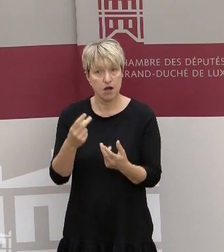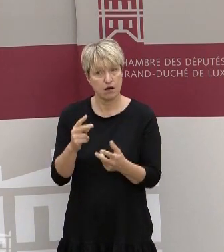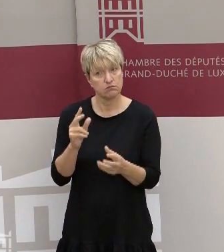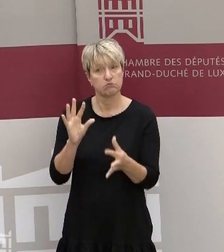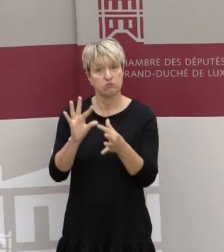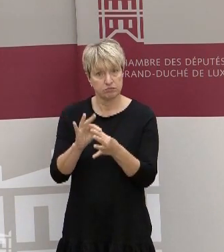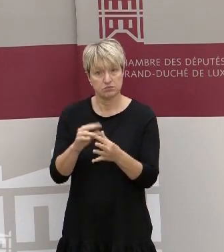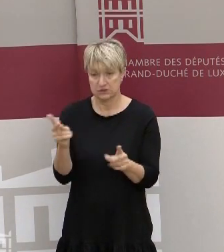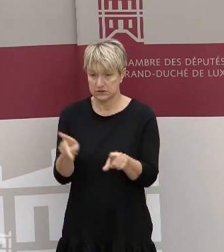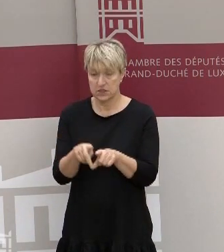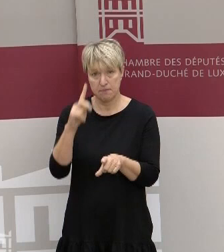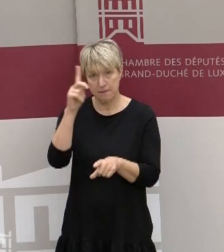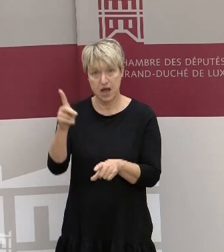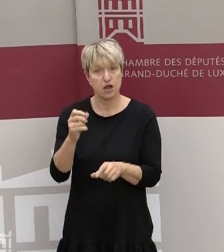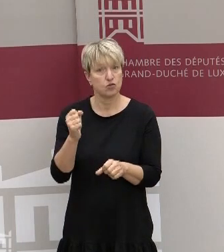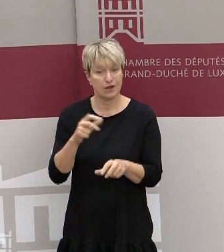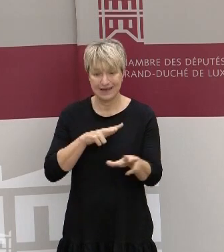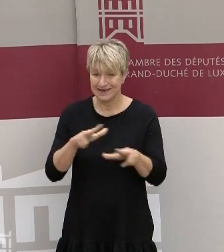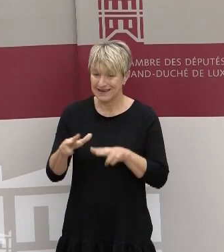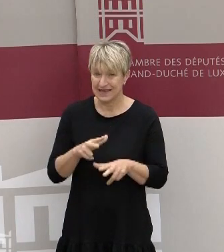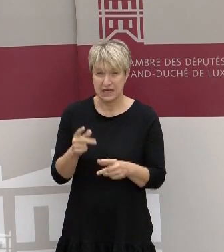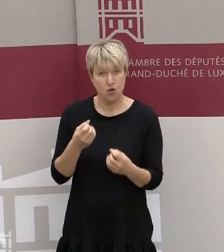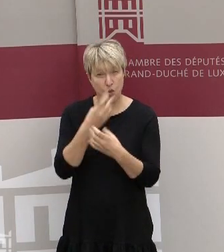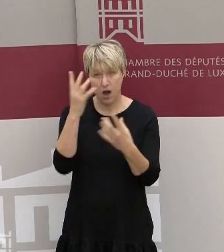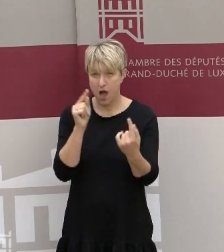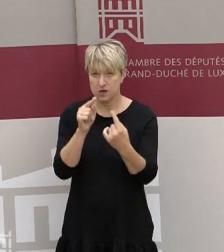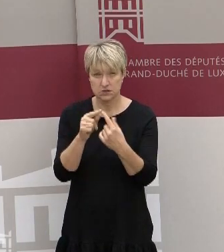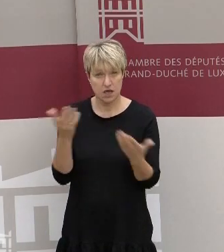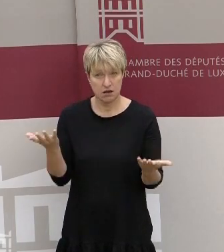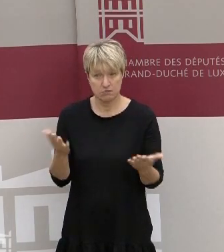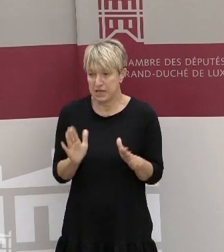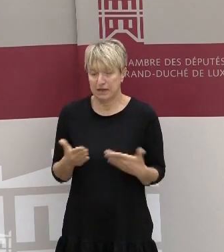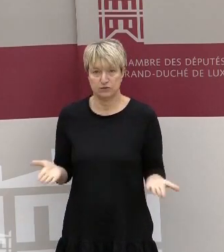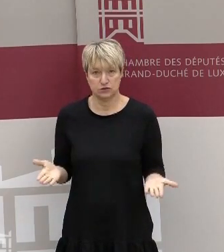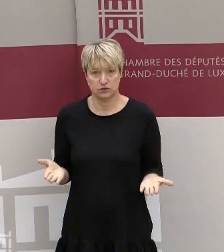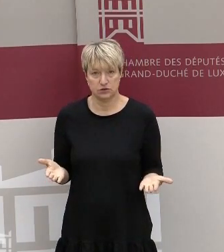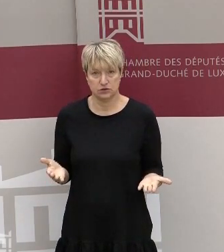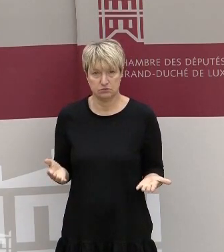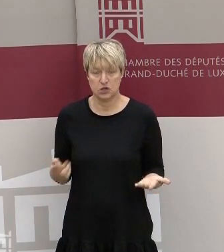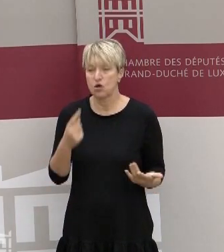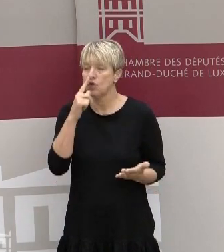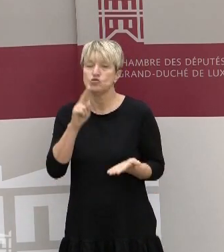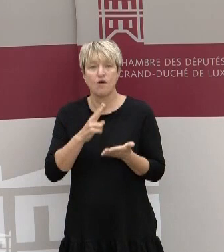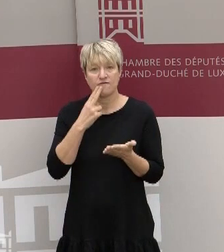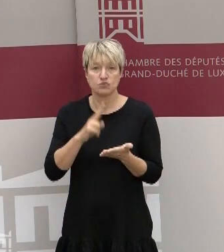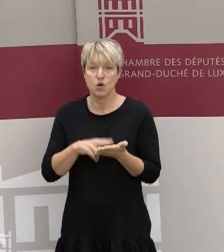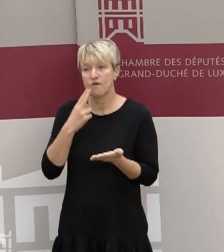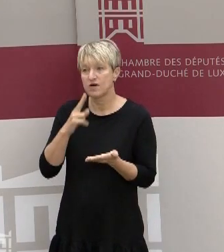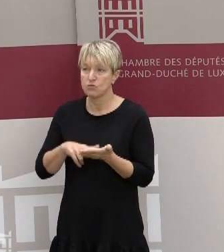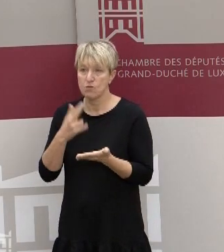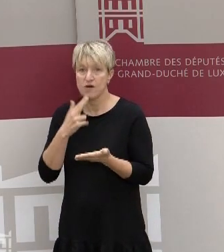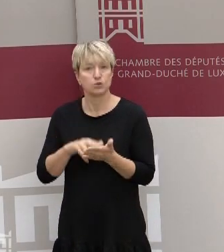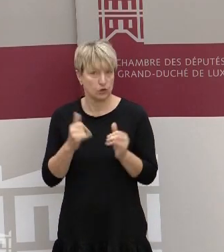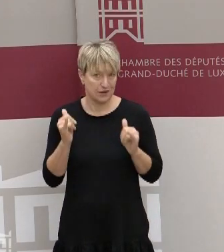dann sind das bloß drin auf die Schuss vorne. Ein Beispiel als Personal bei den Office Sociaux, die soll abgestoppt gehen. Das ist aber nicht